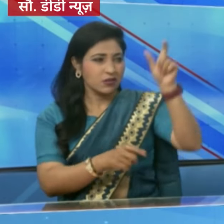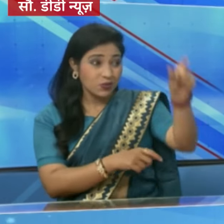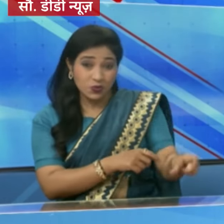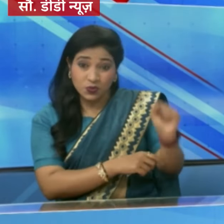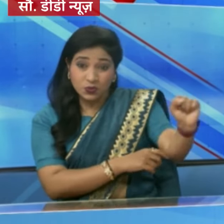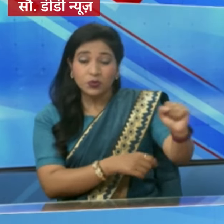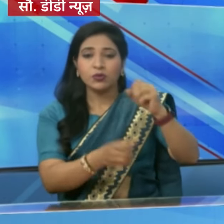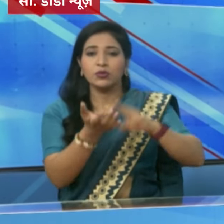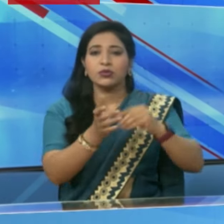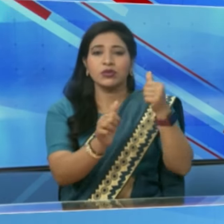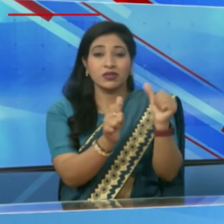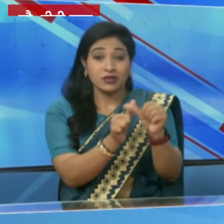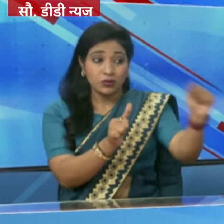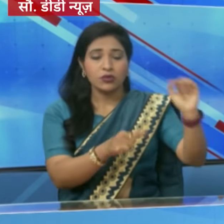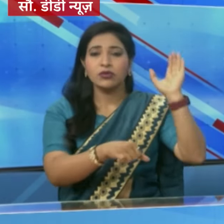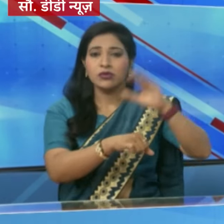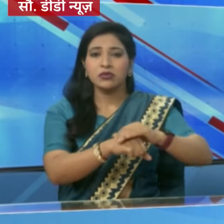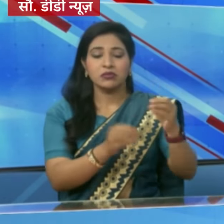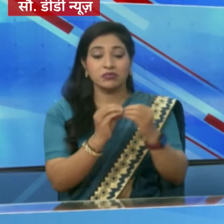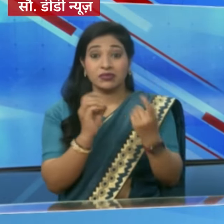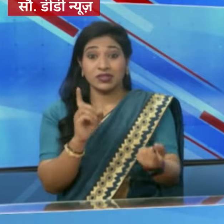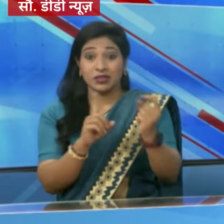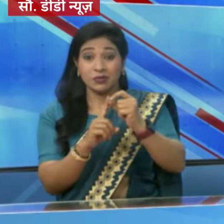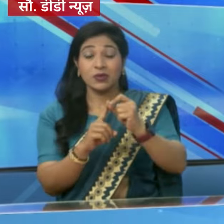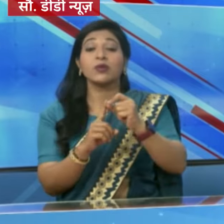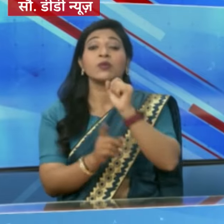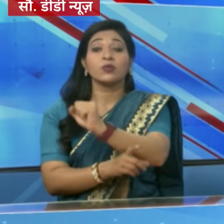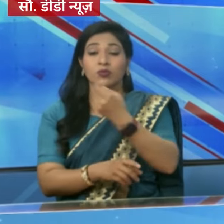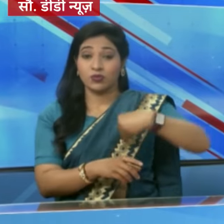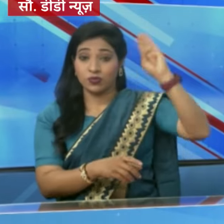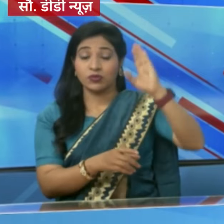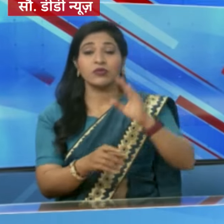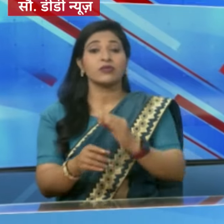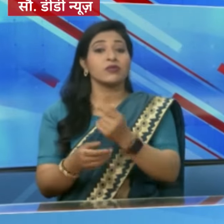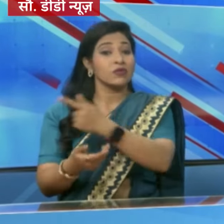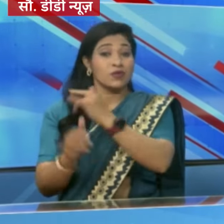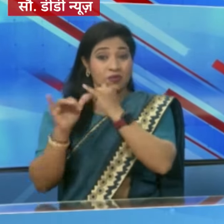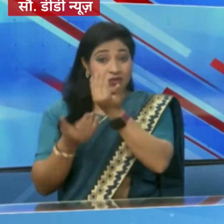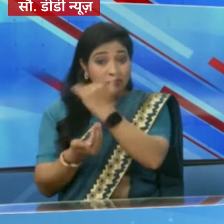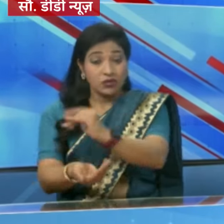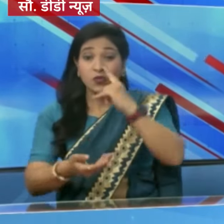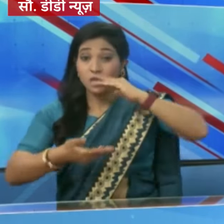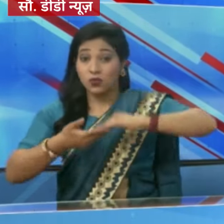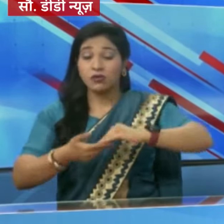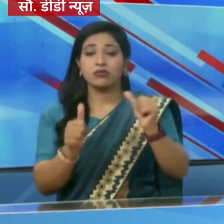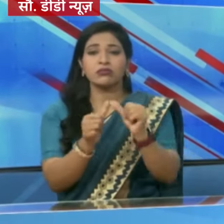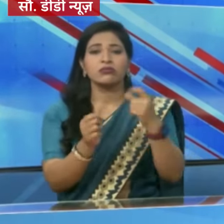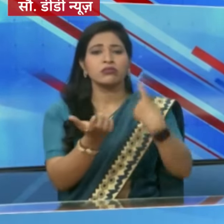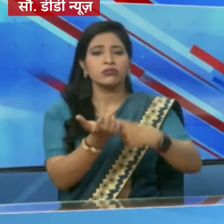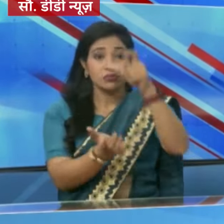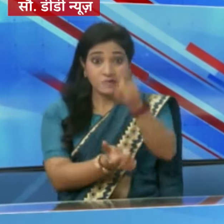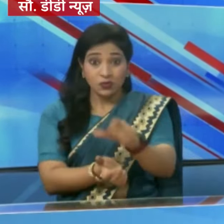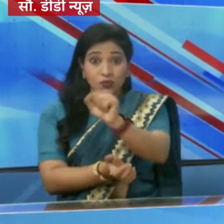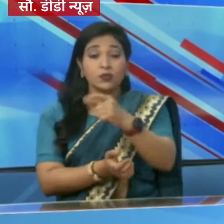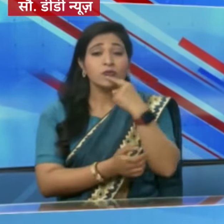कार्डियक अरेस्ट से मौत पर बीजेपी के पूर्व विधायक कृष्णानंद राय की पत्नी अल्का राय ने कहा कि हम